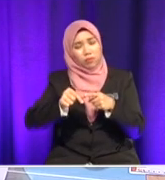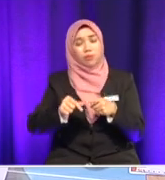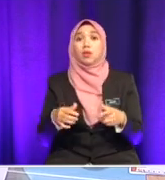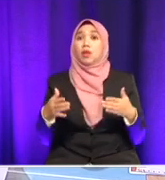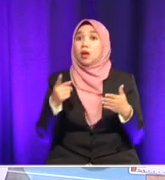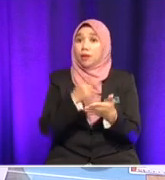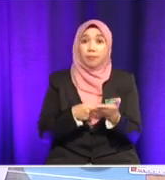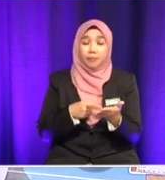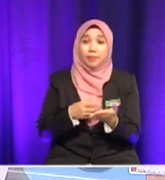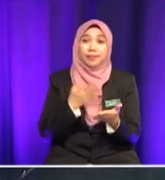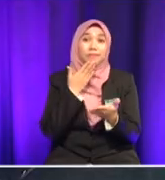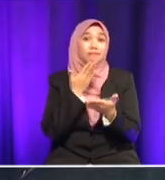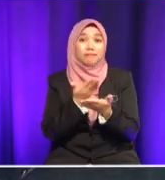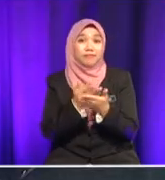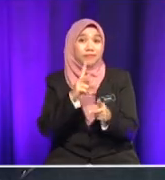peternak